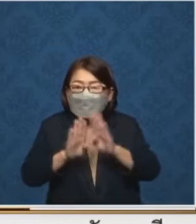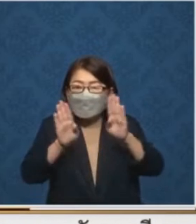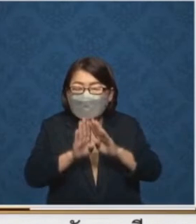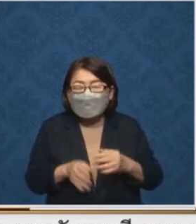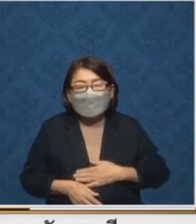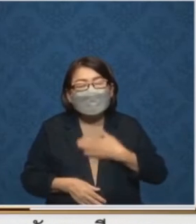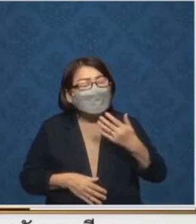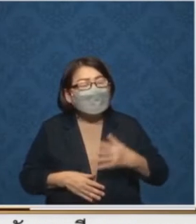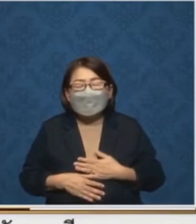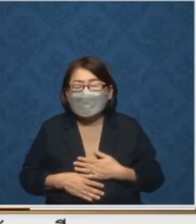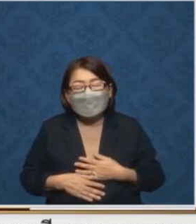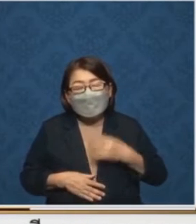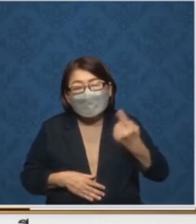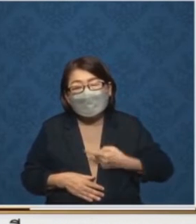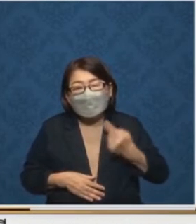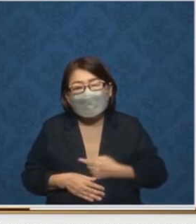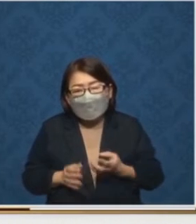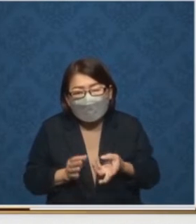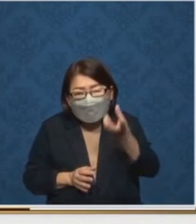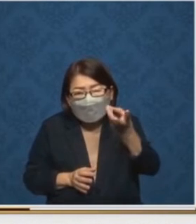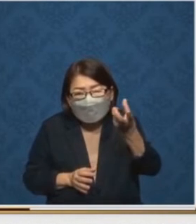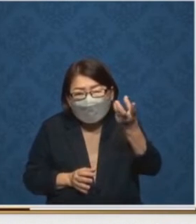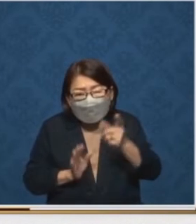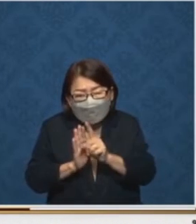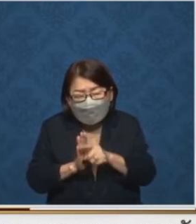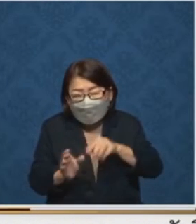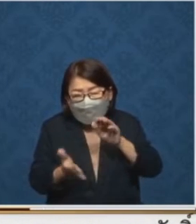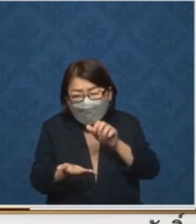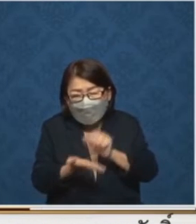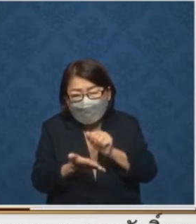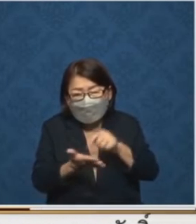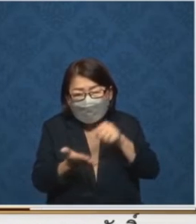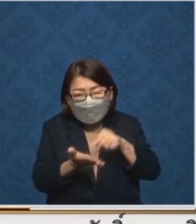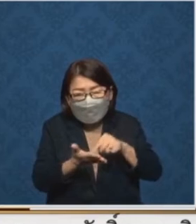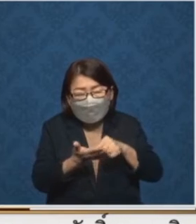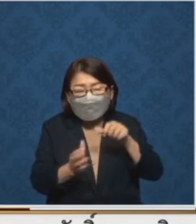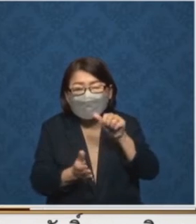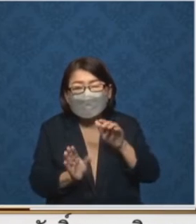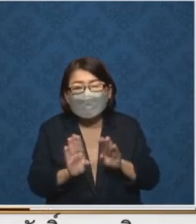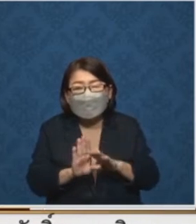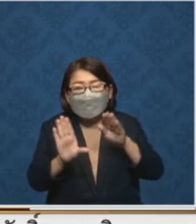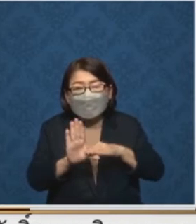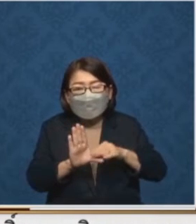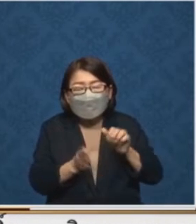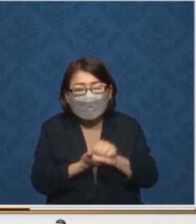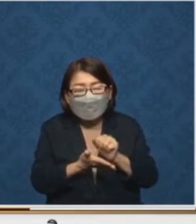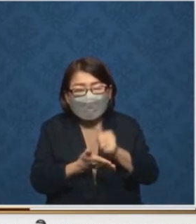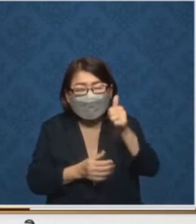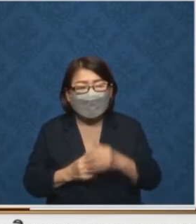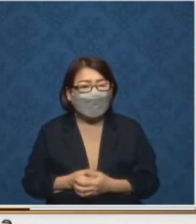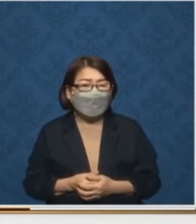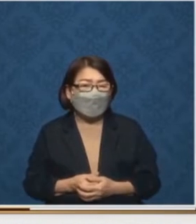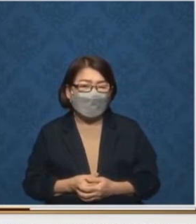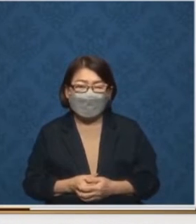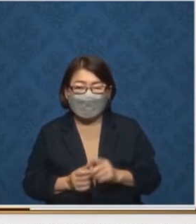ๆแอปเป๋าตังทำไมผมใช้คำแอปตัวแม่ครับ เพราะจากแปเป๋าตังอัเดียวแยกออกไปเป็นอะไรเต็